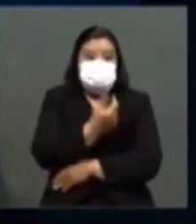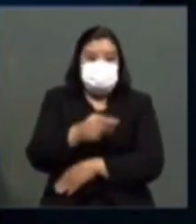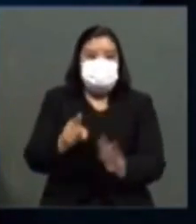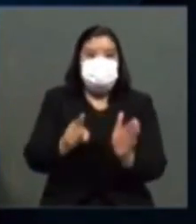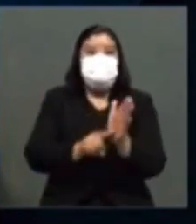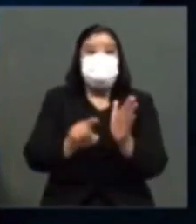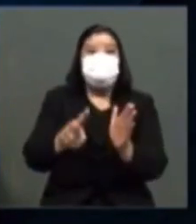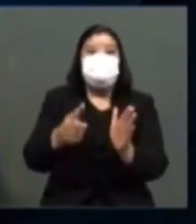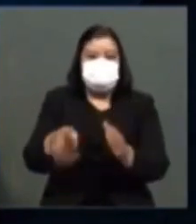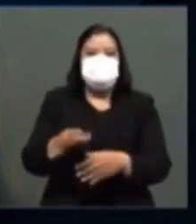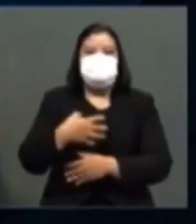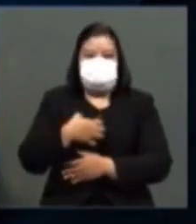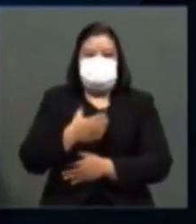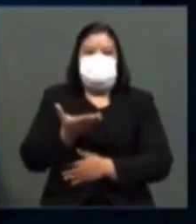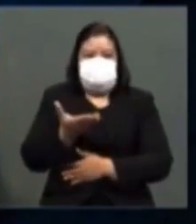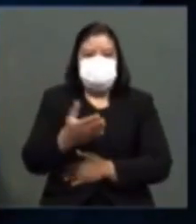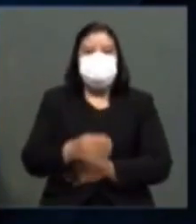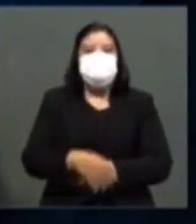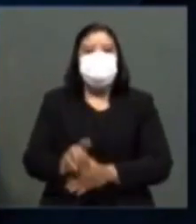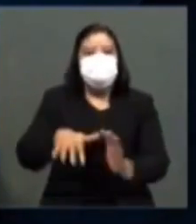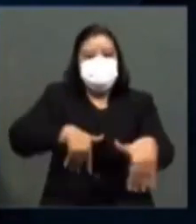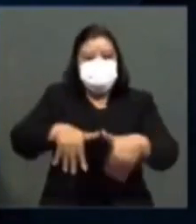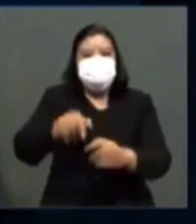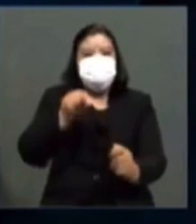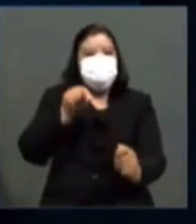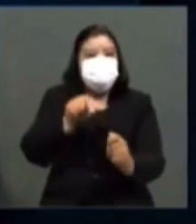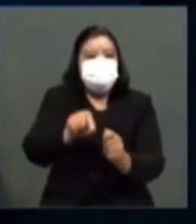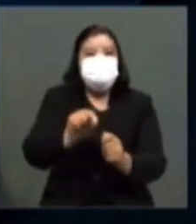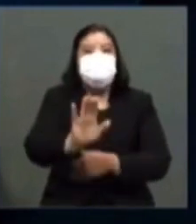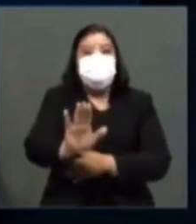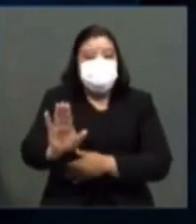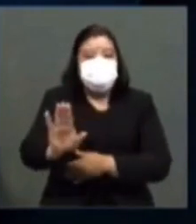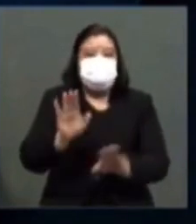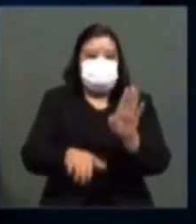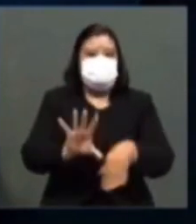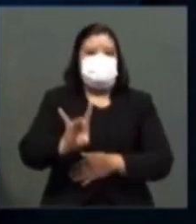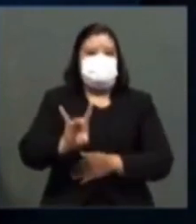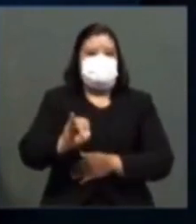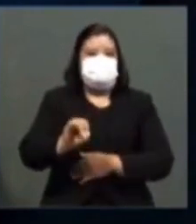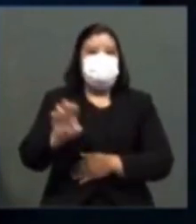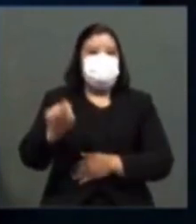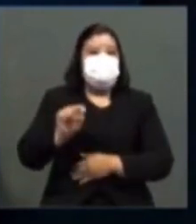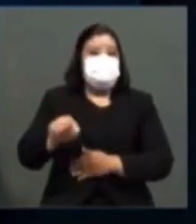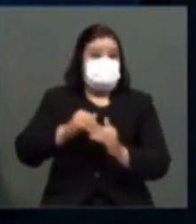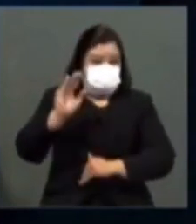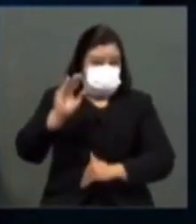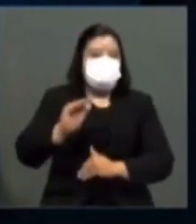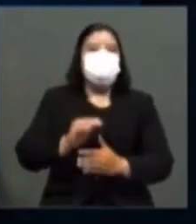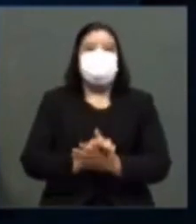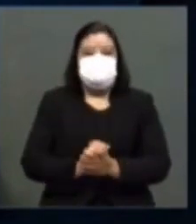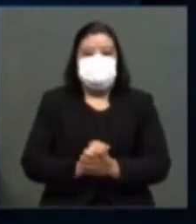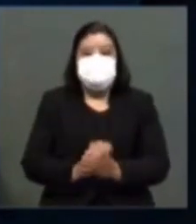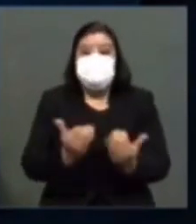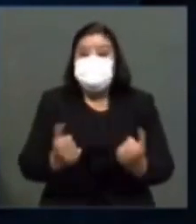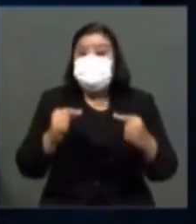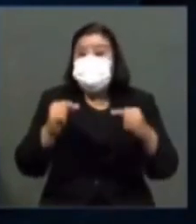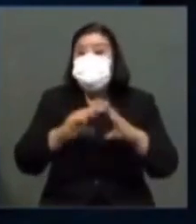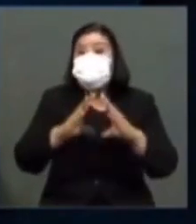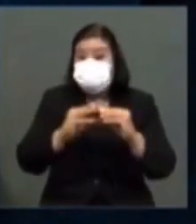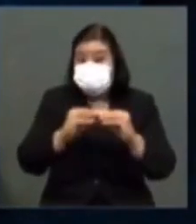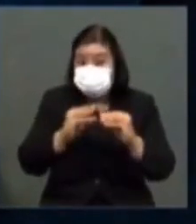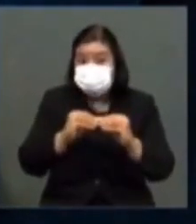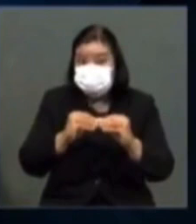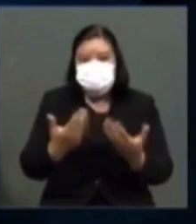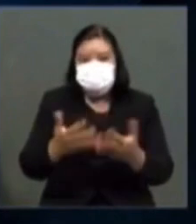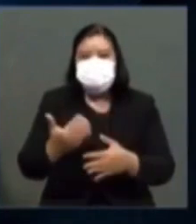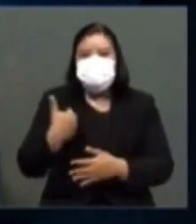การระดมการฉีดวัคซีนในอำเภอนั้นๆนะคะให้เกิน 80% ค่ะนอกจากนี้นะคะในที่ประชุมวันนี้มีการพูดถึง